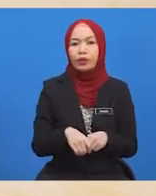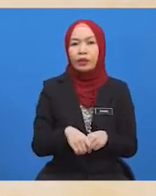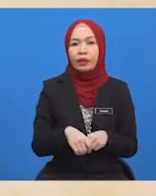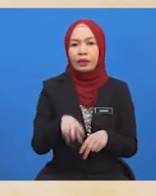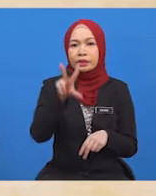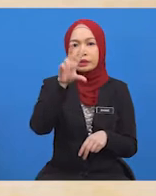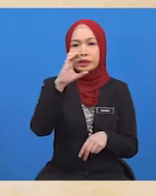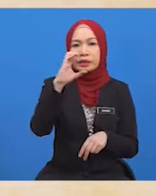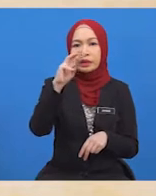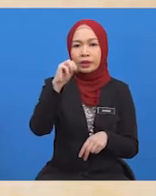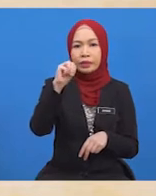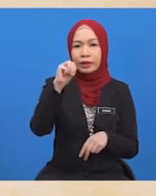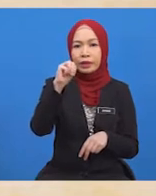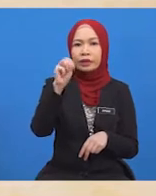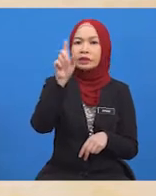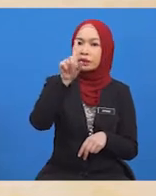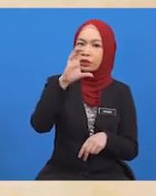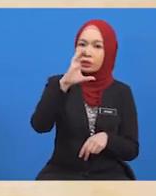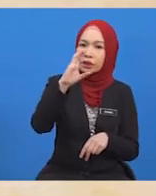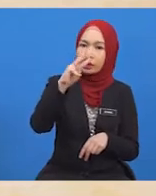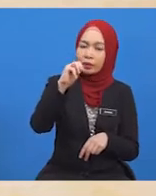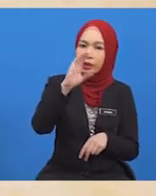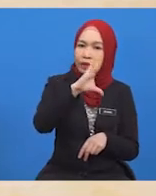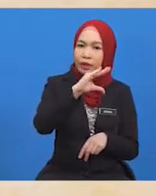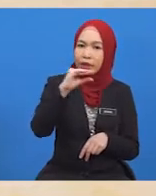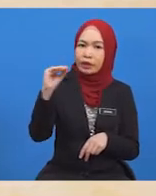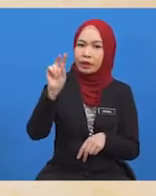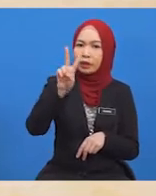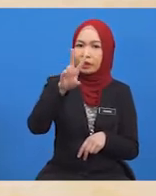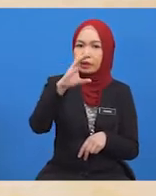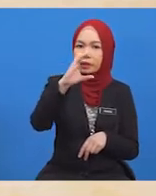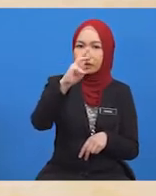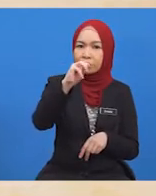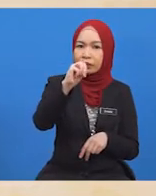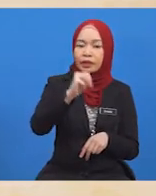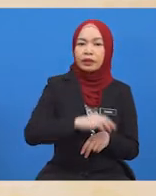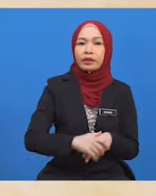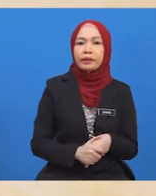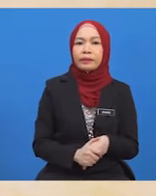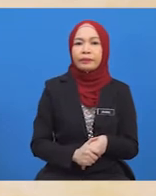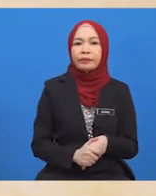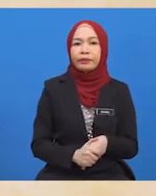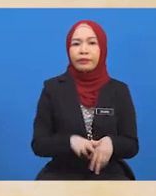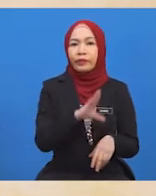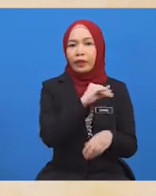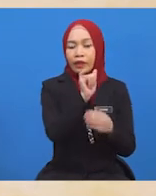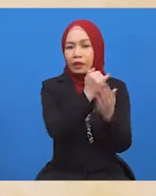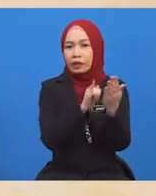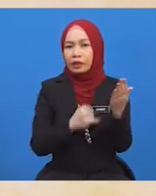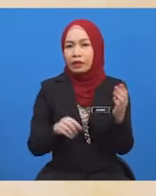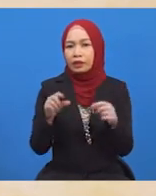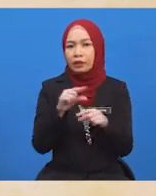cm, garis GM 1 cm dan garis ML 2 cm. Dan